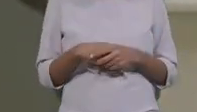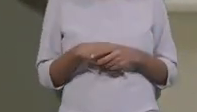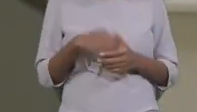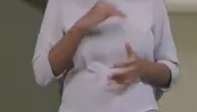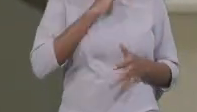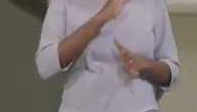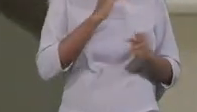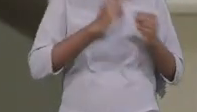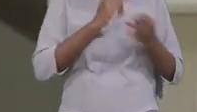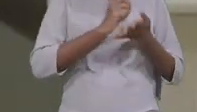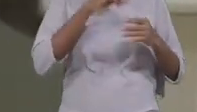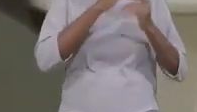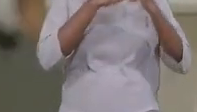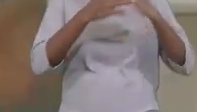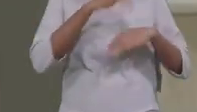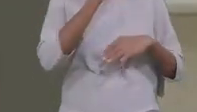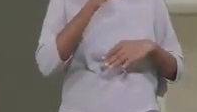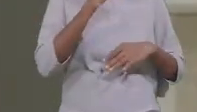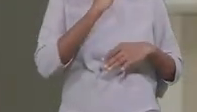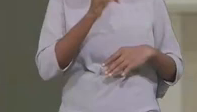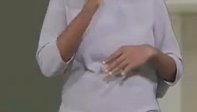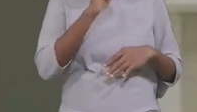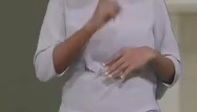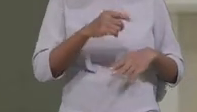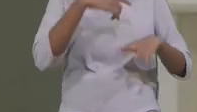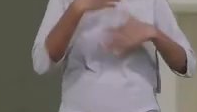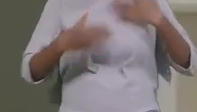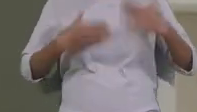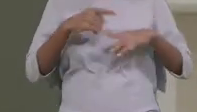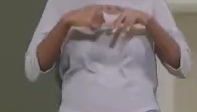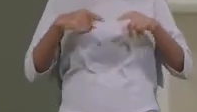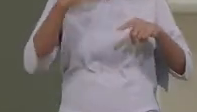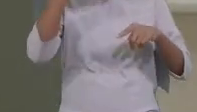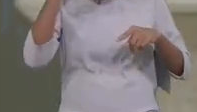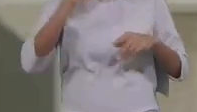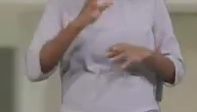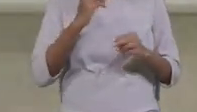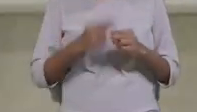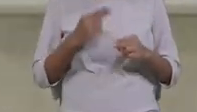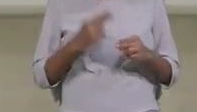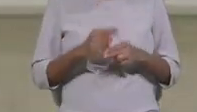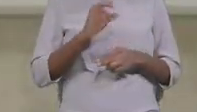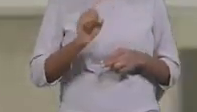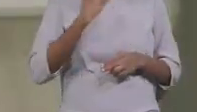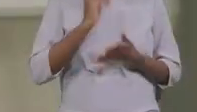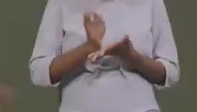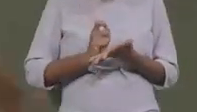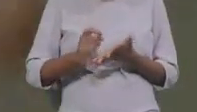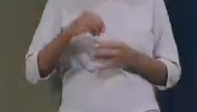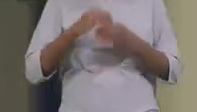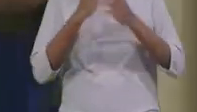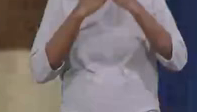ton nom est toujours écrit au ciel? Bien sûr, je suis sûr de ça. Réjouis-toi parce que ton nom est écrit dans les